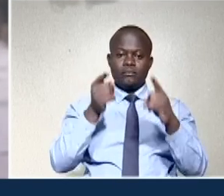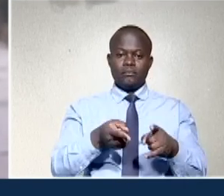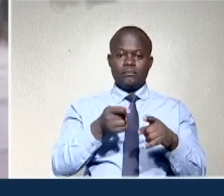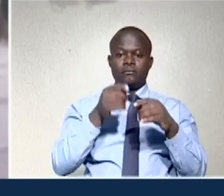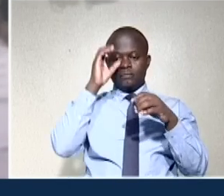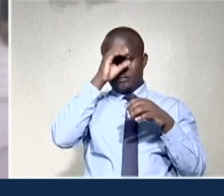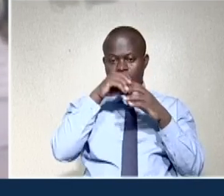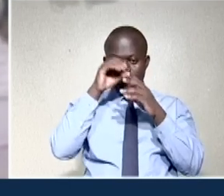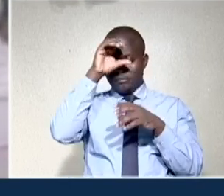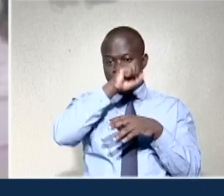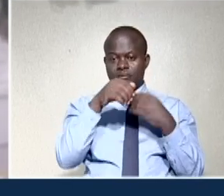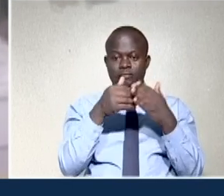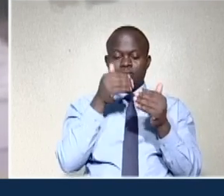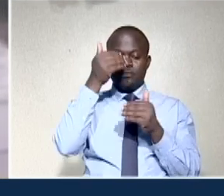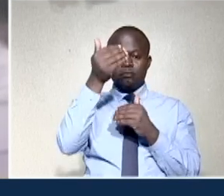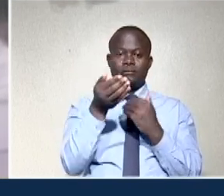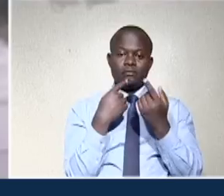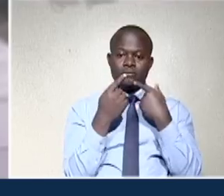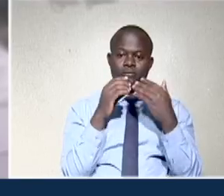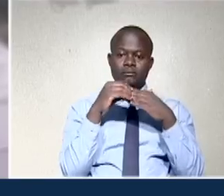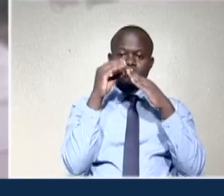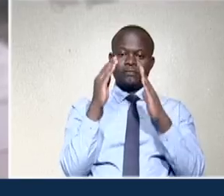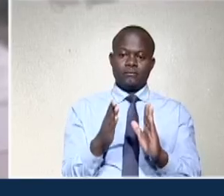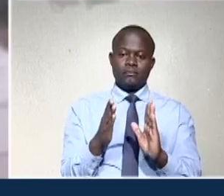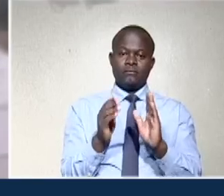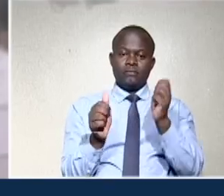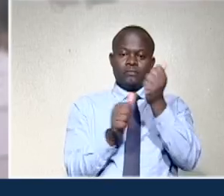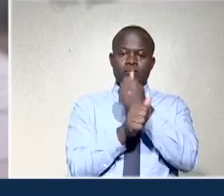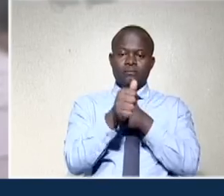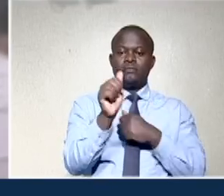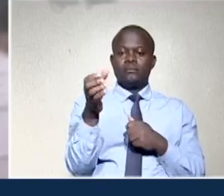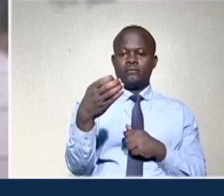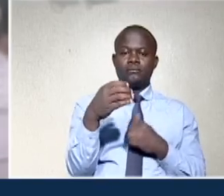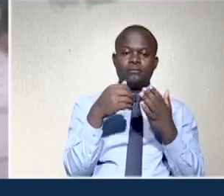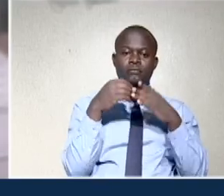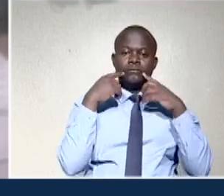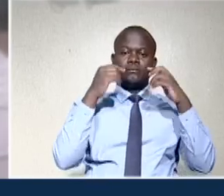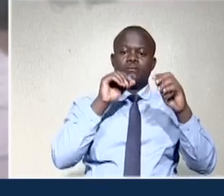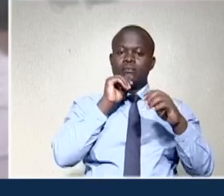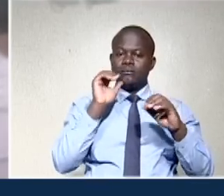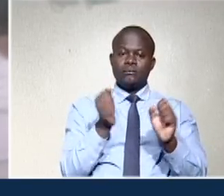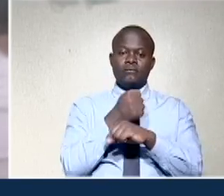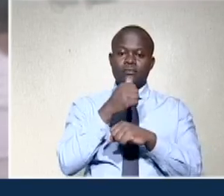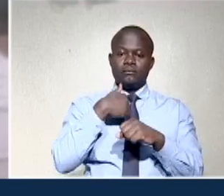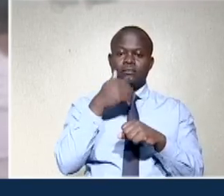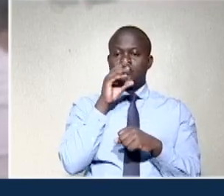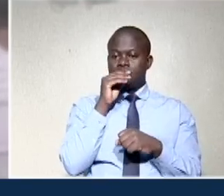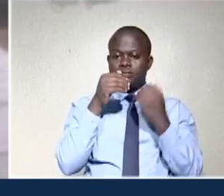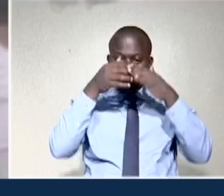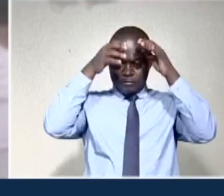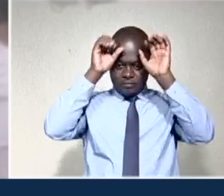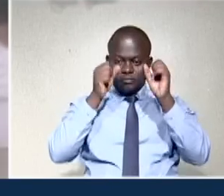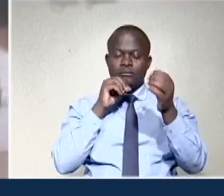turamushatse turamubuze. Nyuma tuvugisha ubuyobozi bwungirije bw'ikoperative buravuga ngo nta bushobora kugira icyo avuga perezida